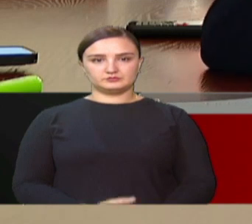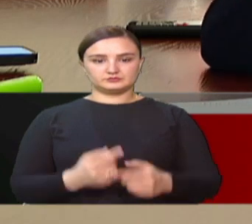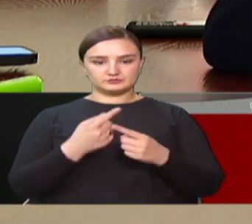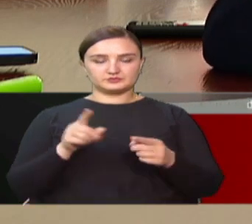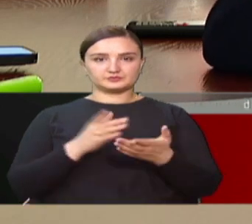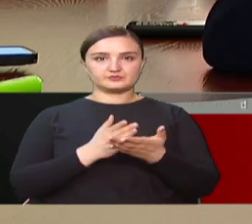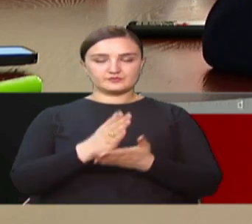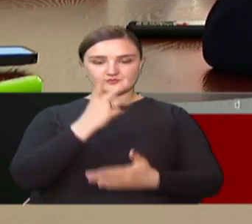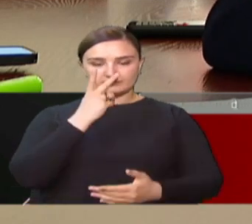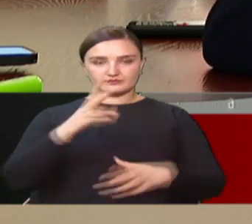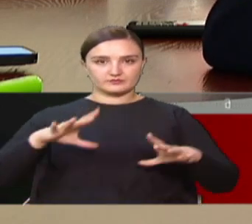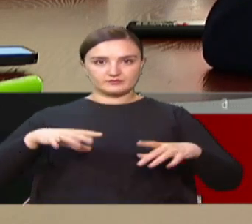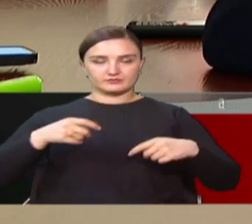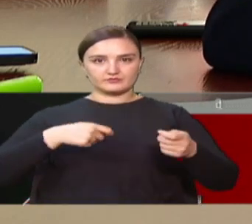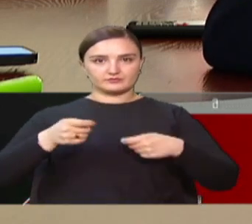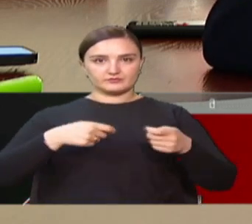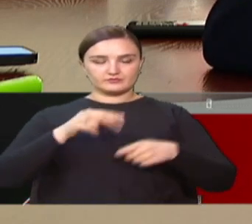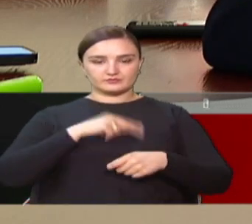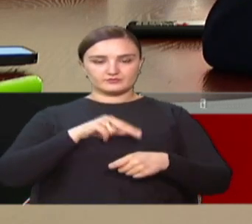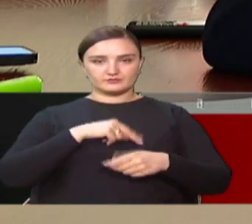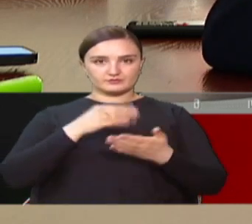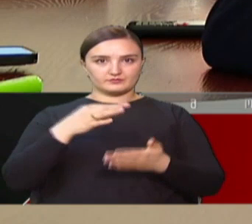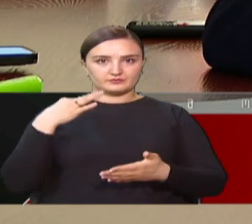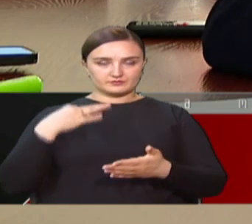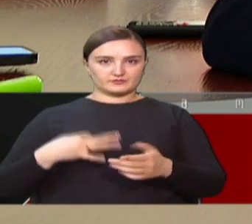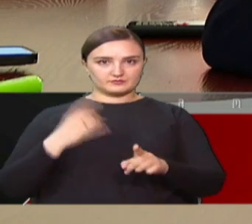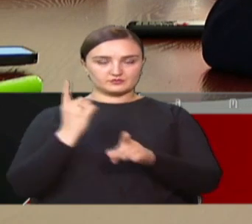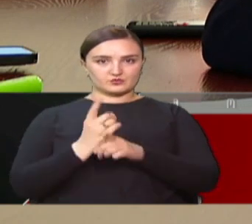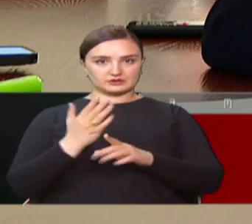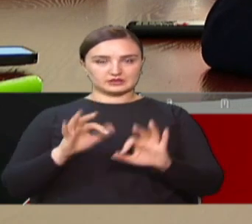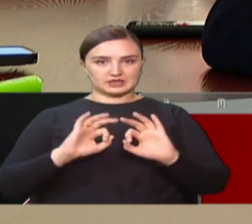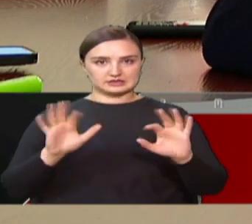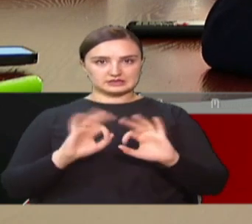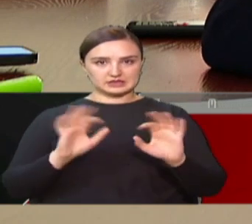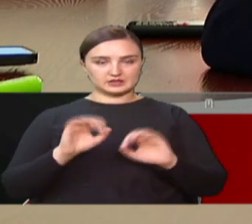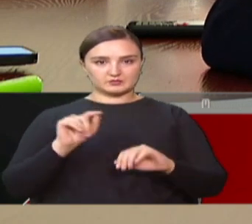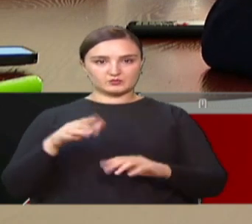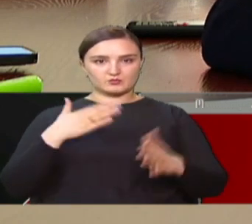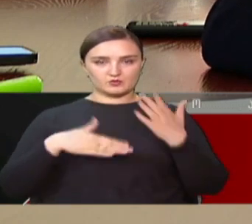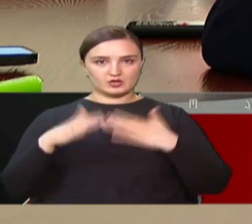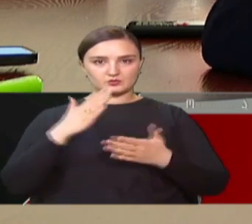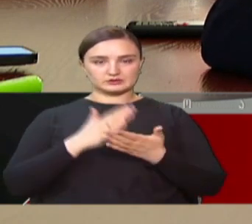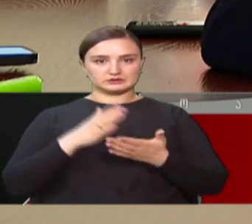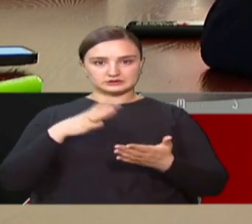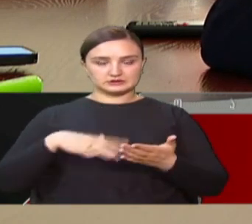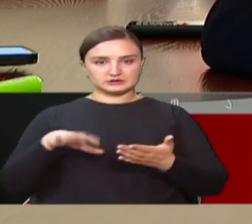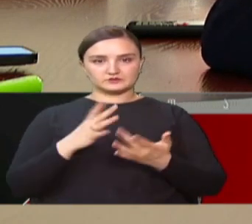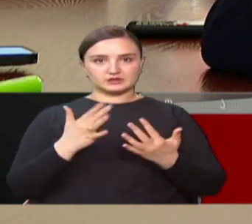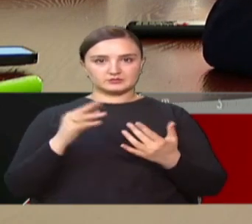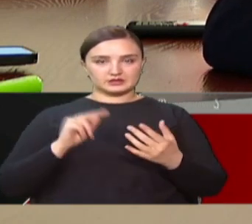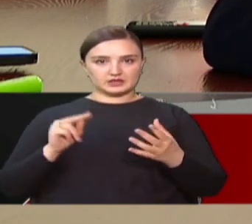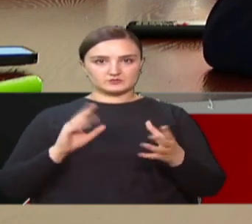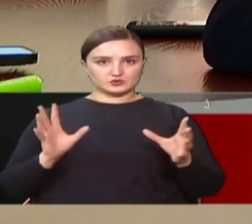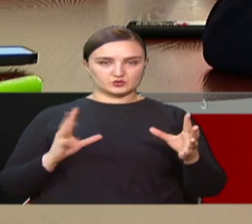მე ვიხილე ვაჭრობის დეპარტამენტის დივნის მოადგილის განცხადება მაგალითად, რომ ის მოხარულია, რომ საქართველოს რამდენად